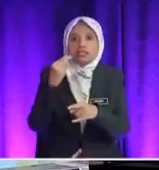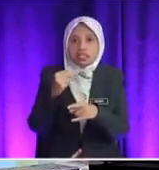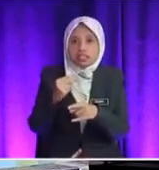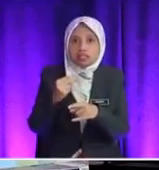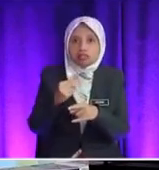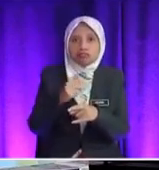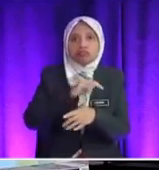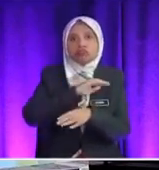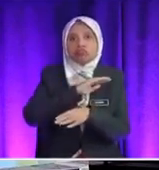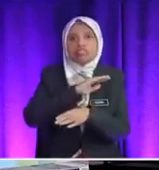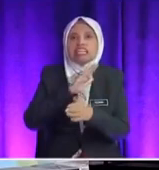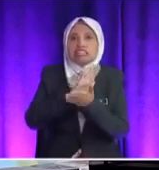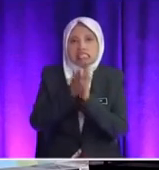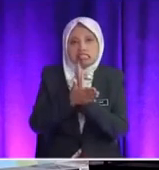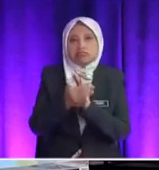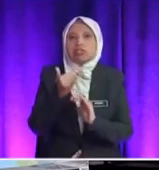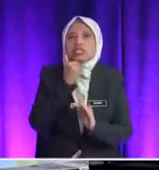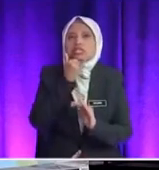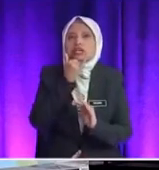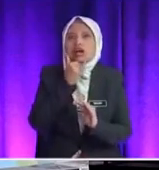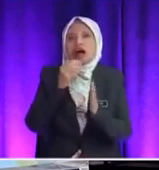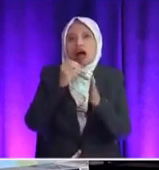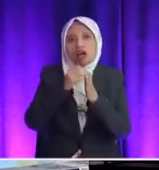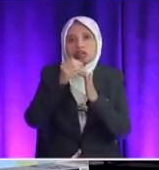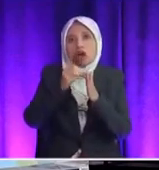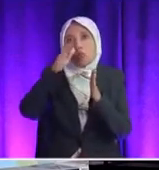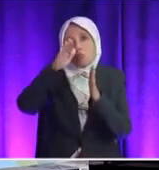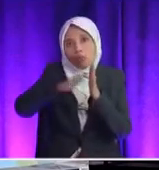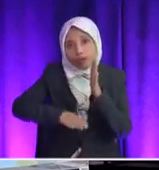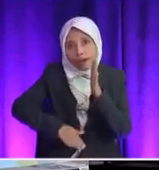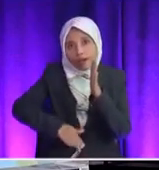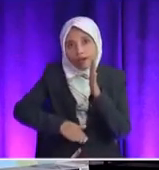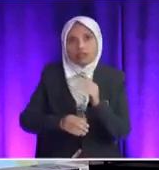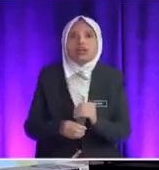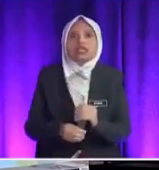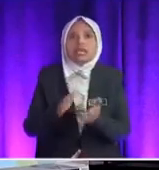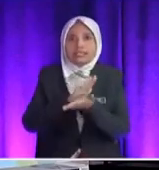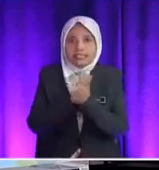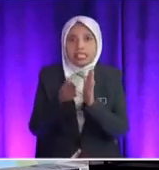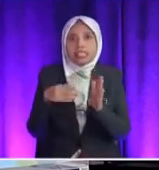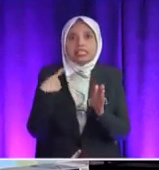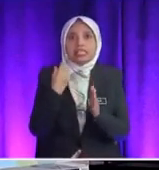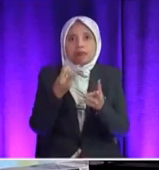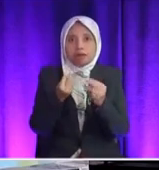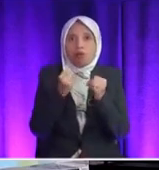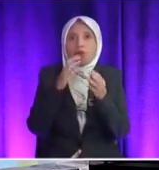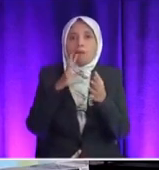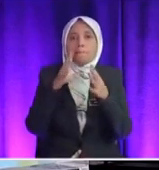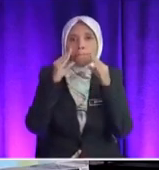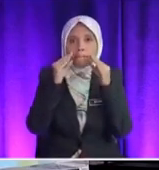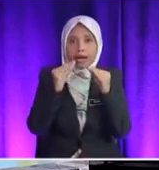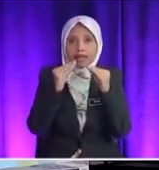pasti ada kelonggaran ataupun kekurangan paham aja di kali ini kita akan baja teknik dan caranya betul